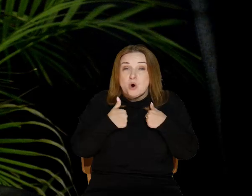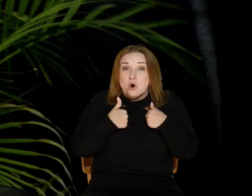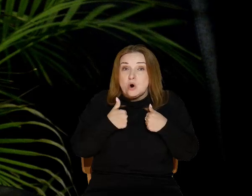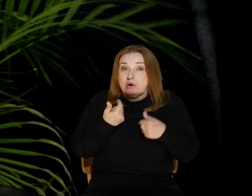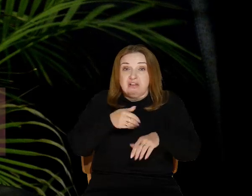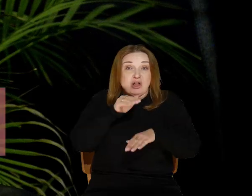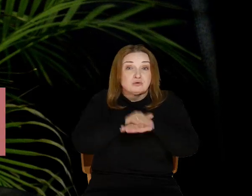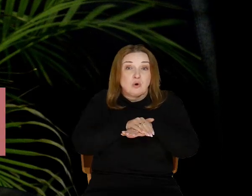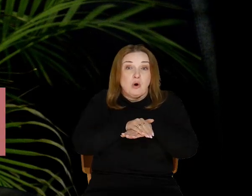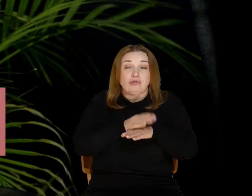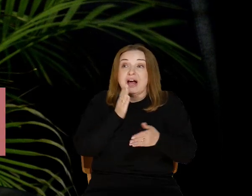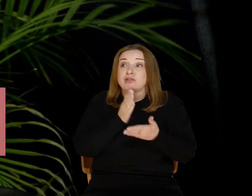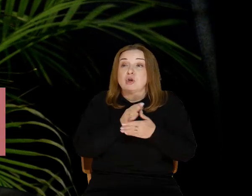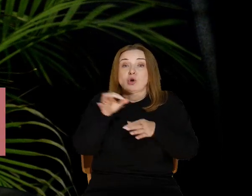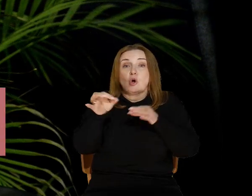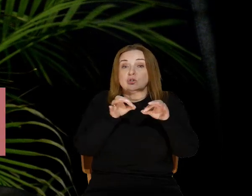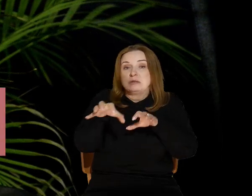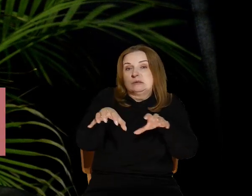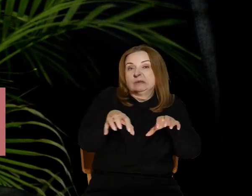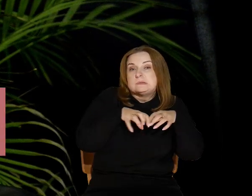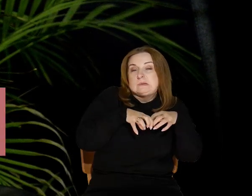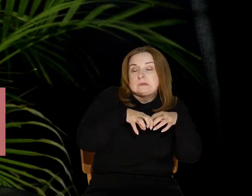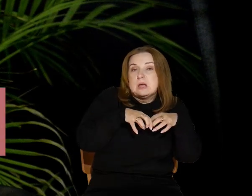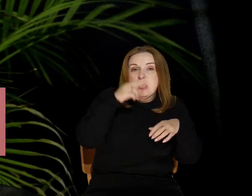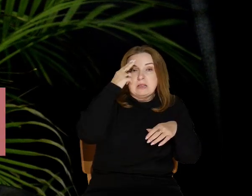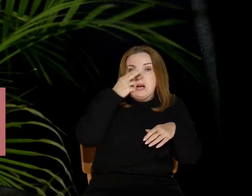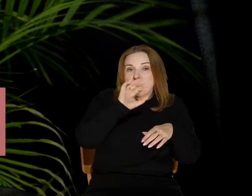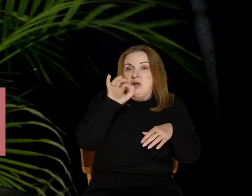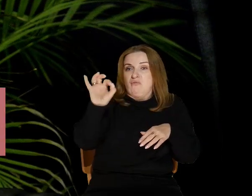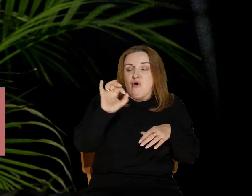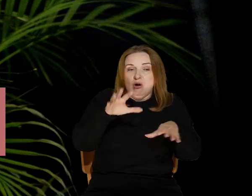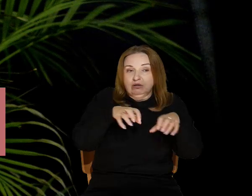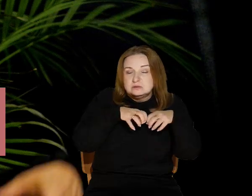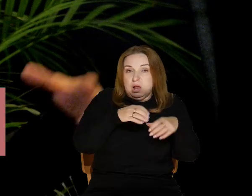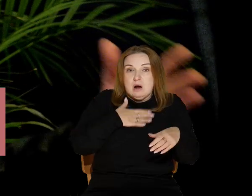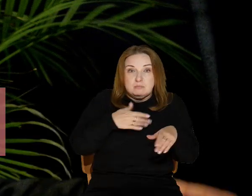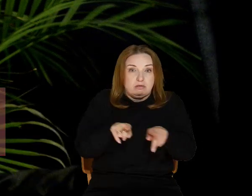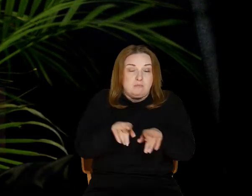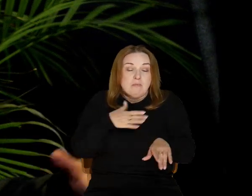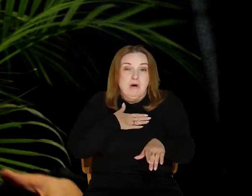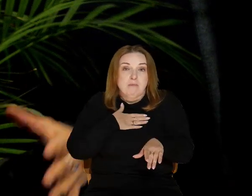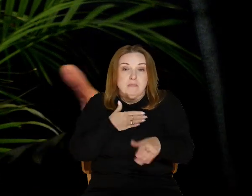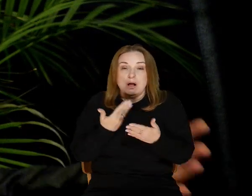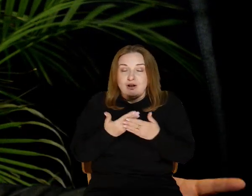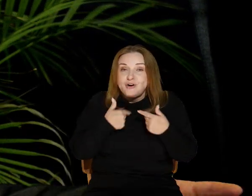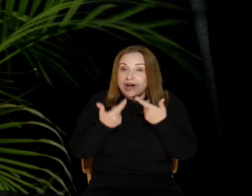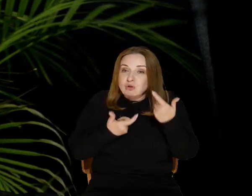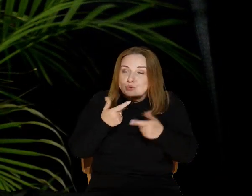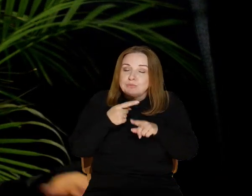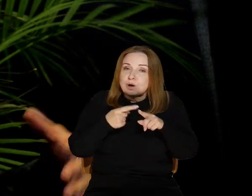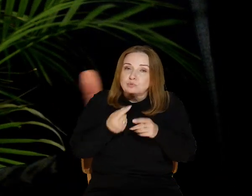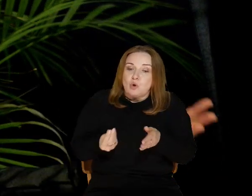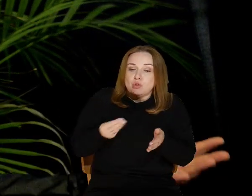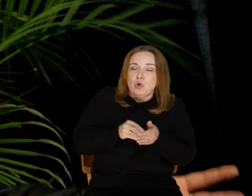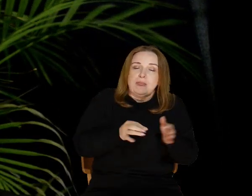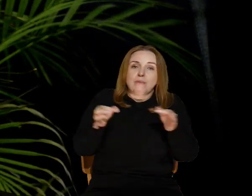na zawłaszczenie tej naszej historii, tej naszej traumy. I dlatego tam pokusiłam się właśnie jakieś tło historyczne,